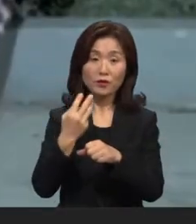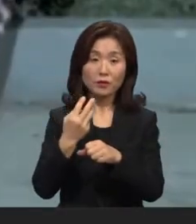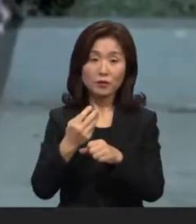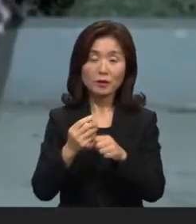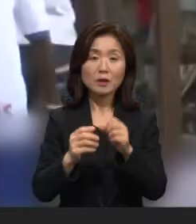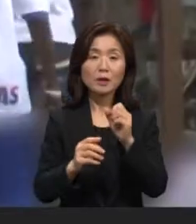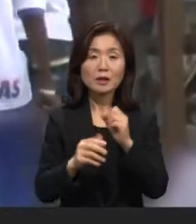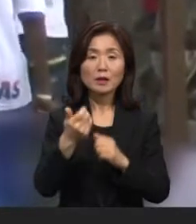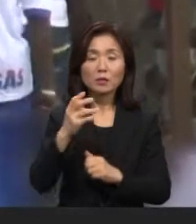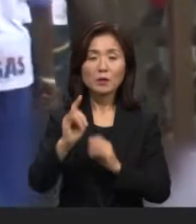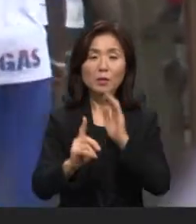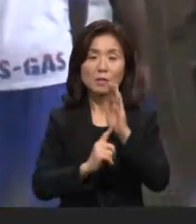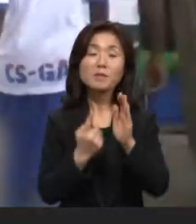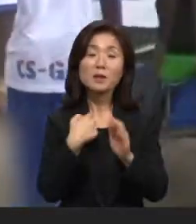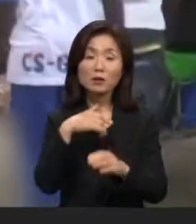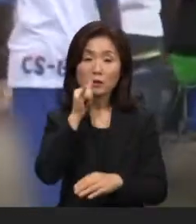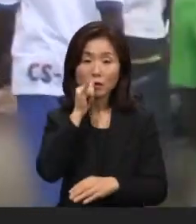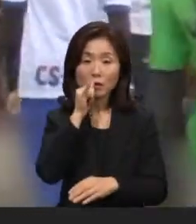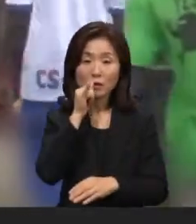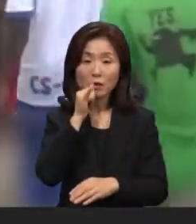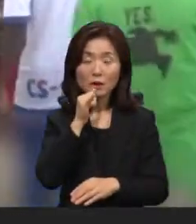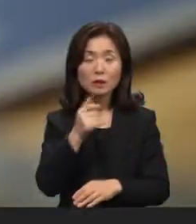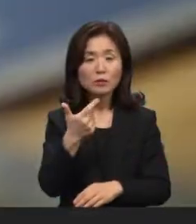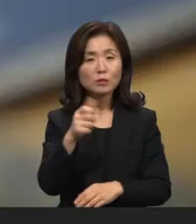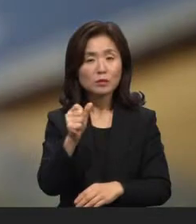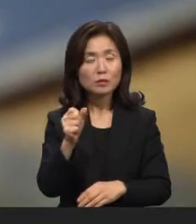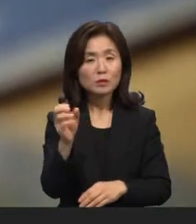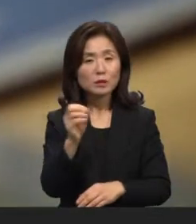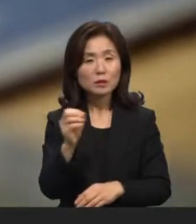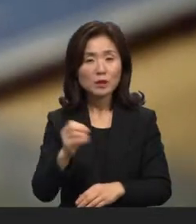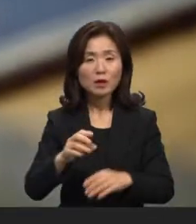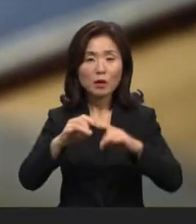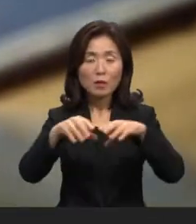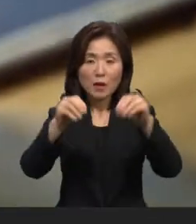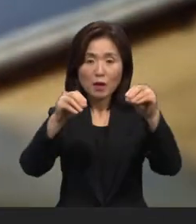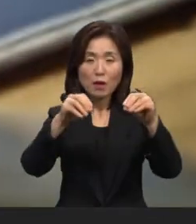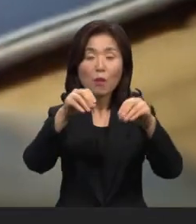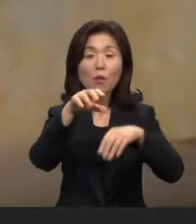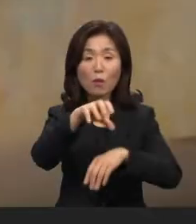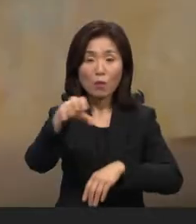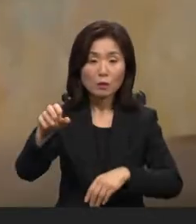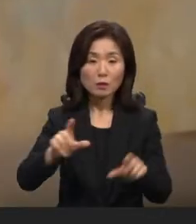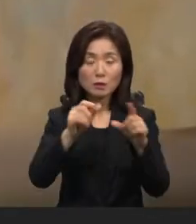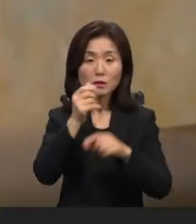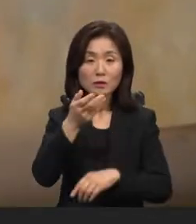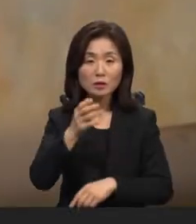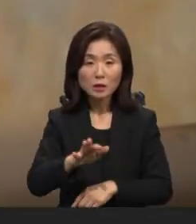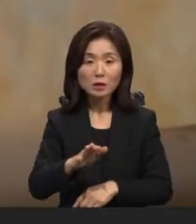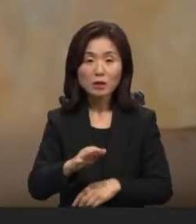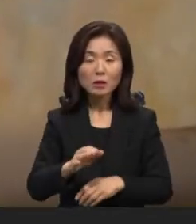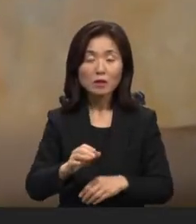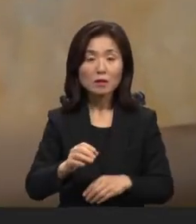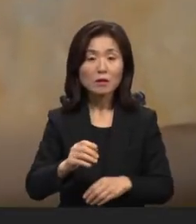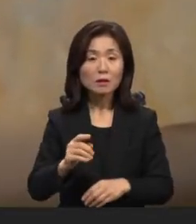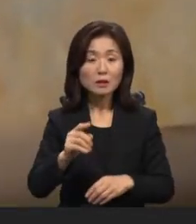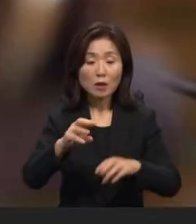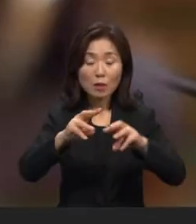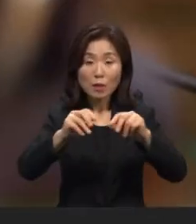인구의 60%가 전기가 들어오지 않는 곳에 살지만 대륙 전체의 휴대전화 보급률은 95% 이상입니다.